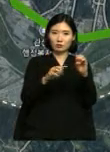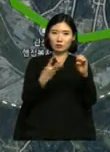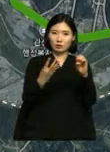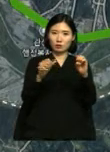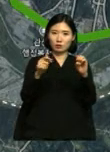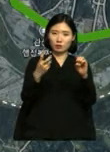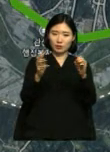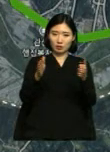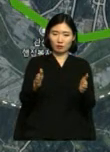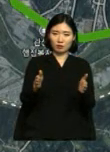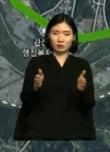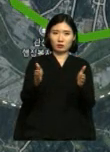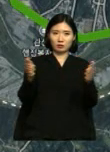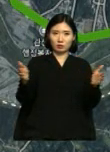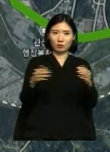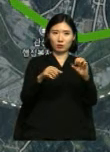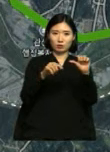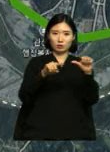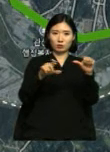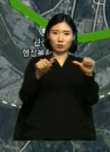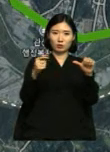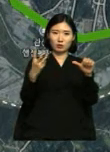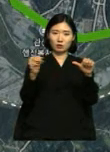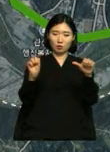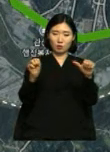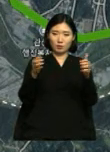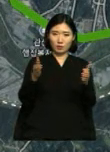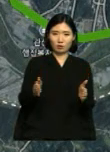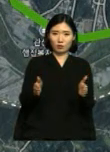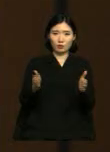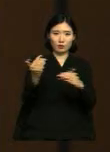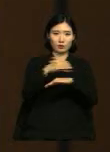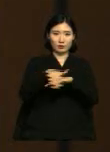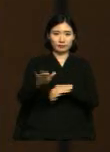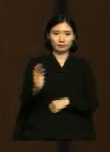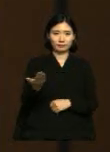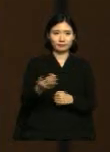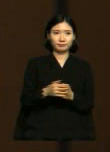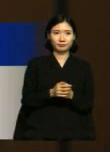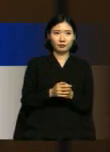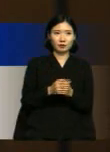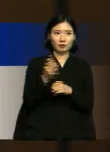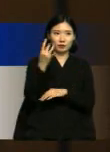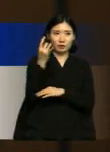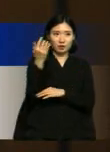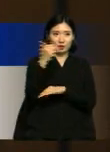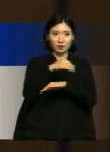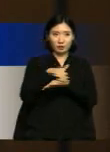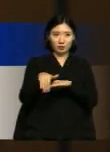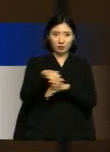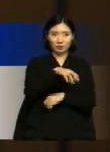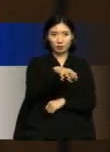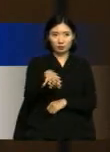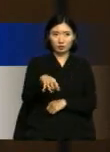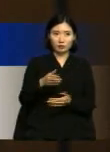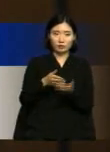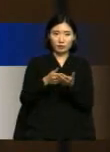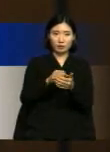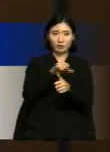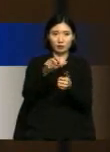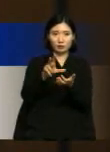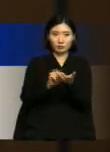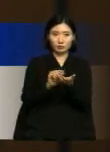0.45km가 늘어난 5.52km로 계획됐습니다. 당초 계획으로 제시된 환경 문제 등을